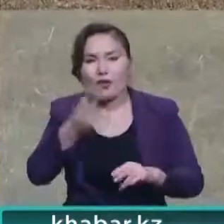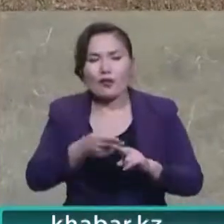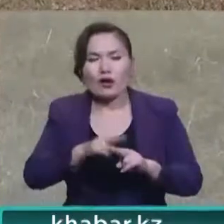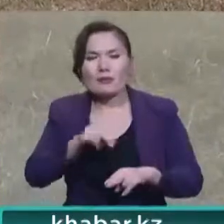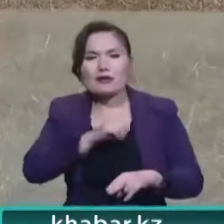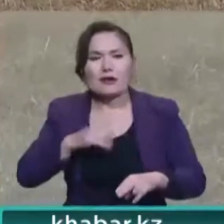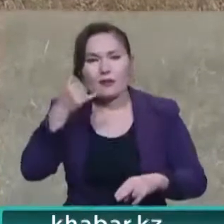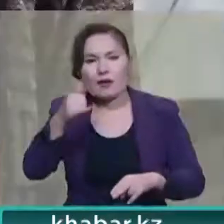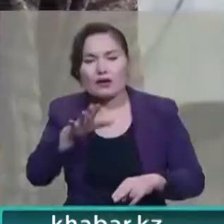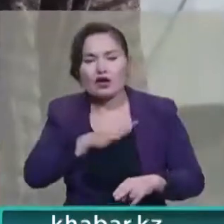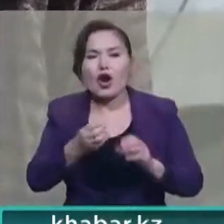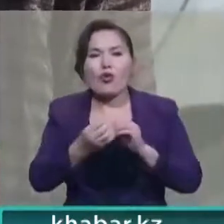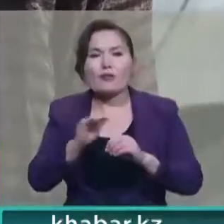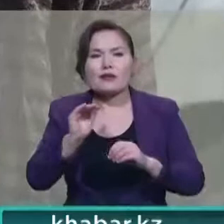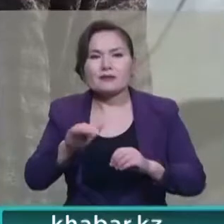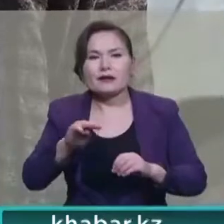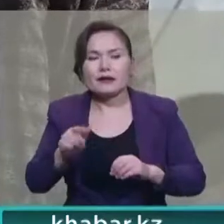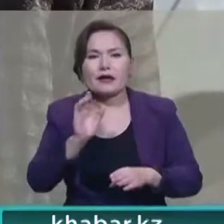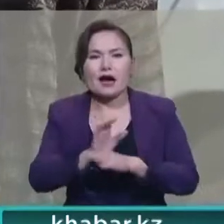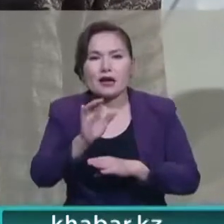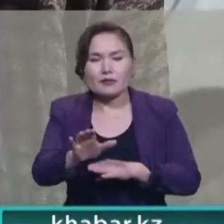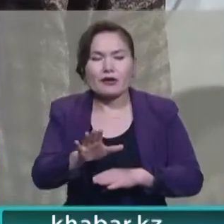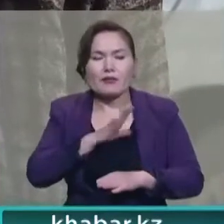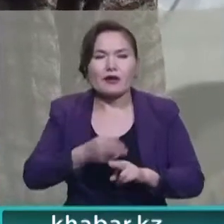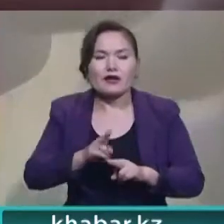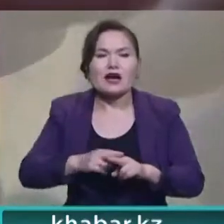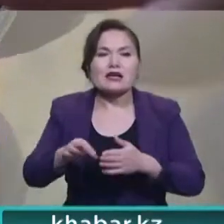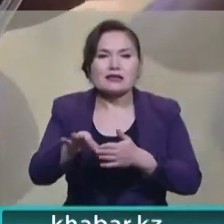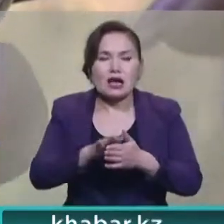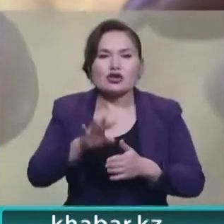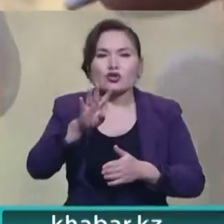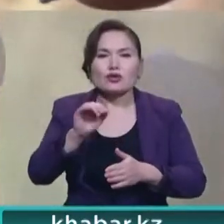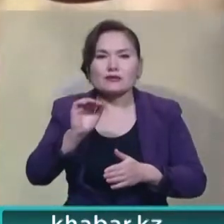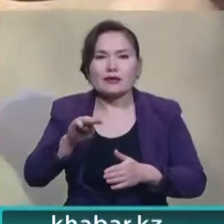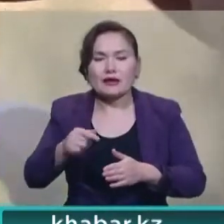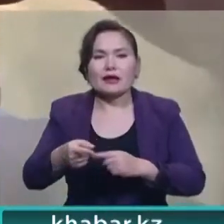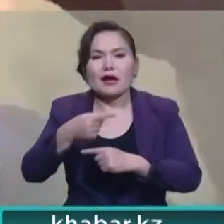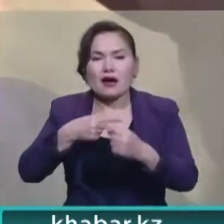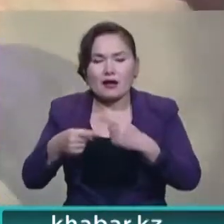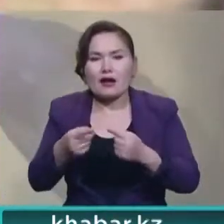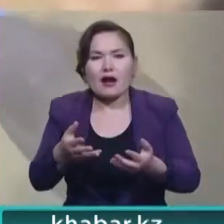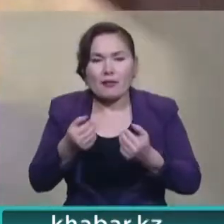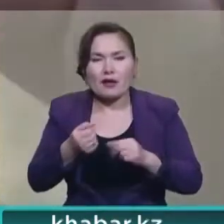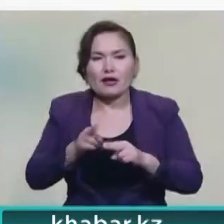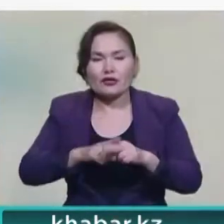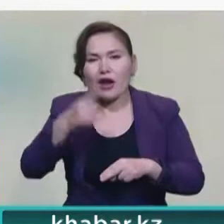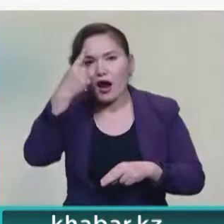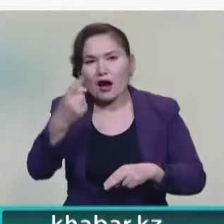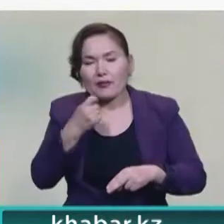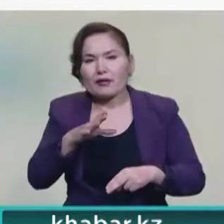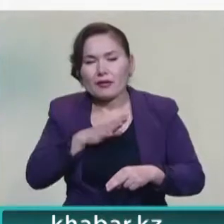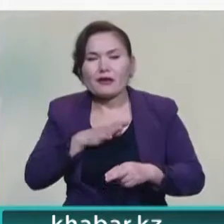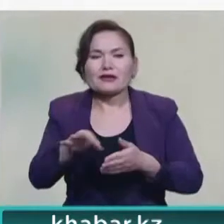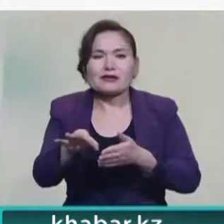кемінде 15 мың теңге жолдаса, қаржыны әпсәтте 400 мың теңгеге дейін көбейтіп алуға болатыны туралы хабарлама келген. Тұрар